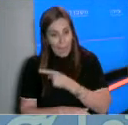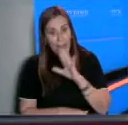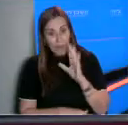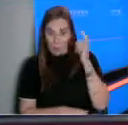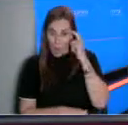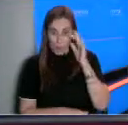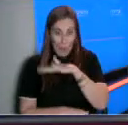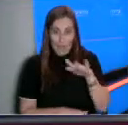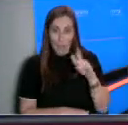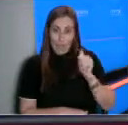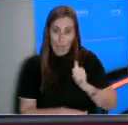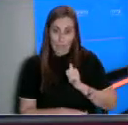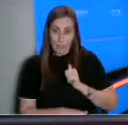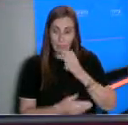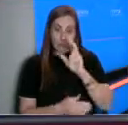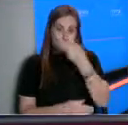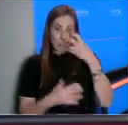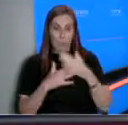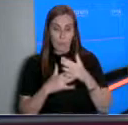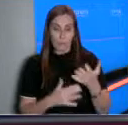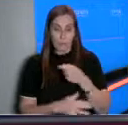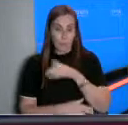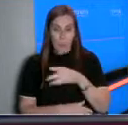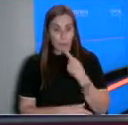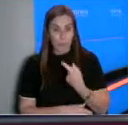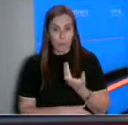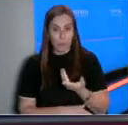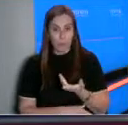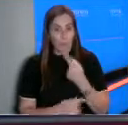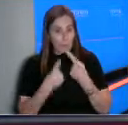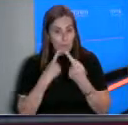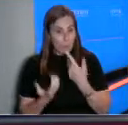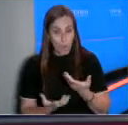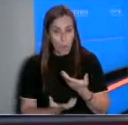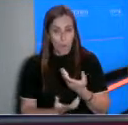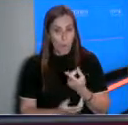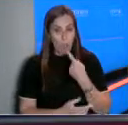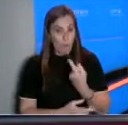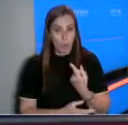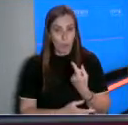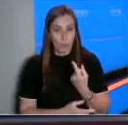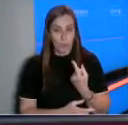להם שהצבא יזמן אותם למיונים. הם גם אמרו, זאת אומרת, בשיחות הפנימיות שלנו, הם אמרו,